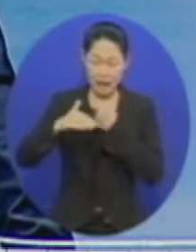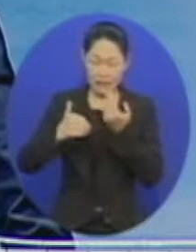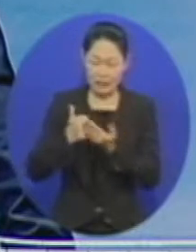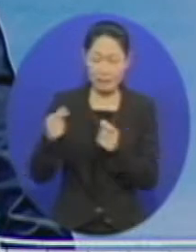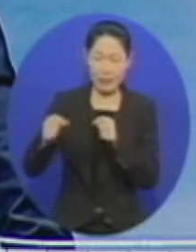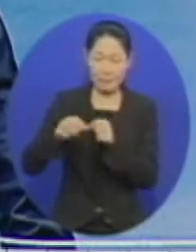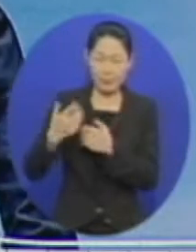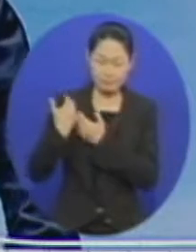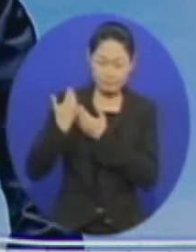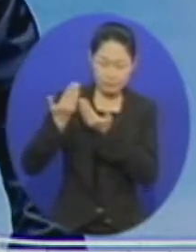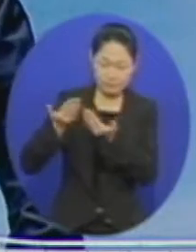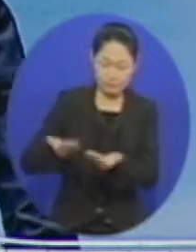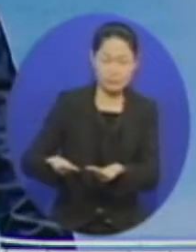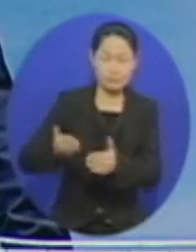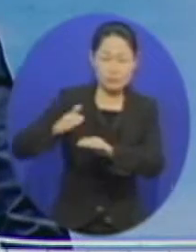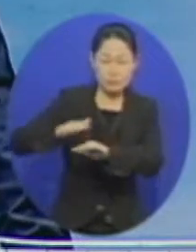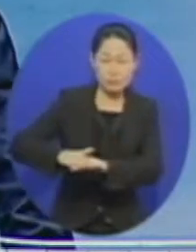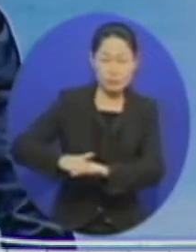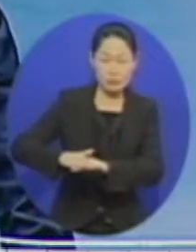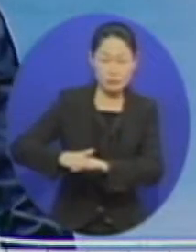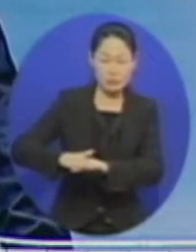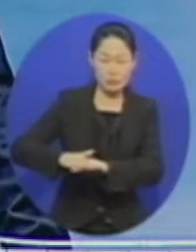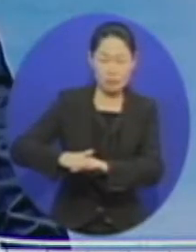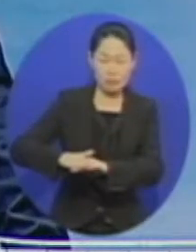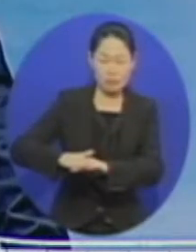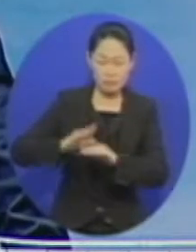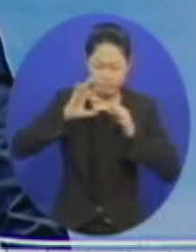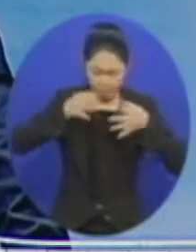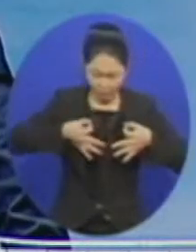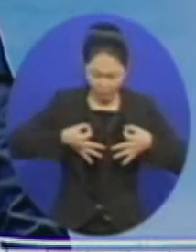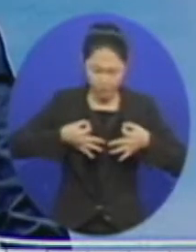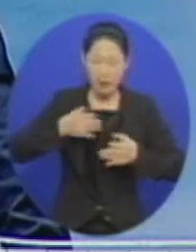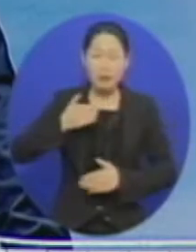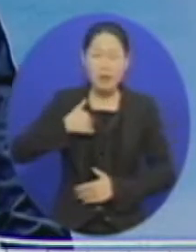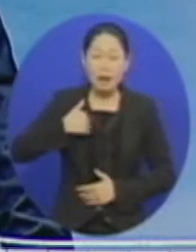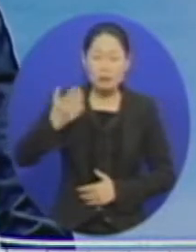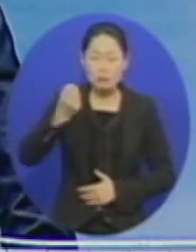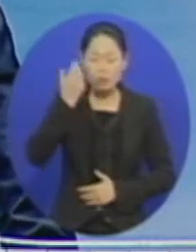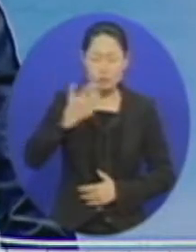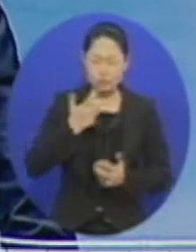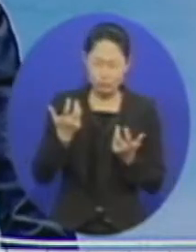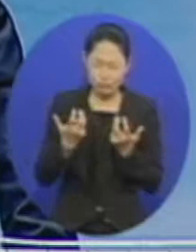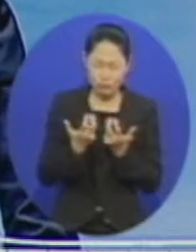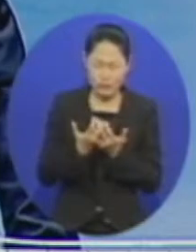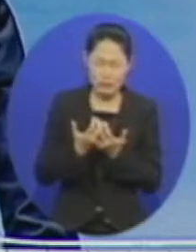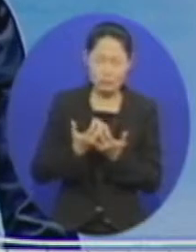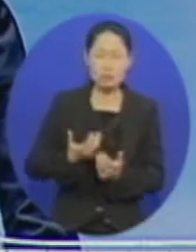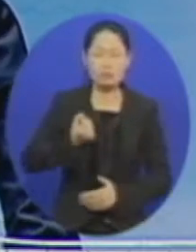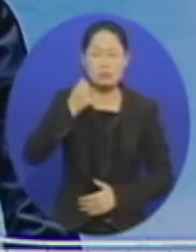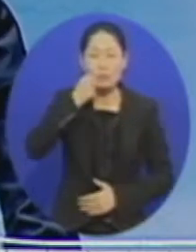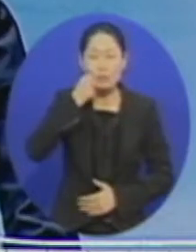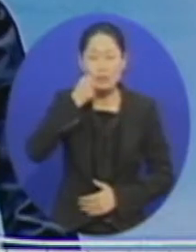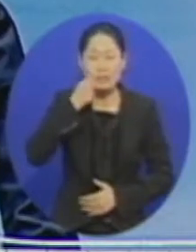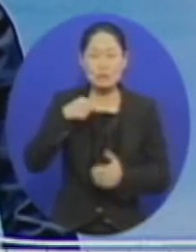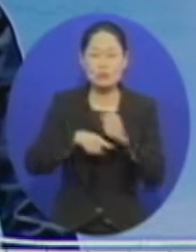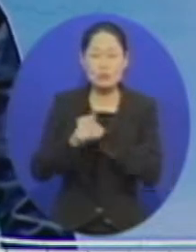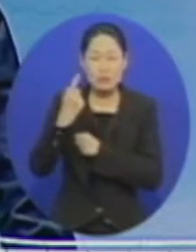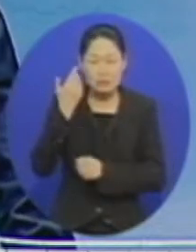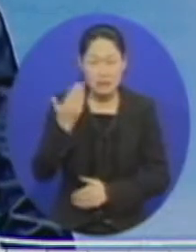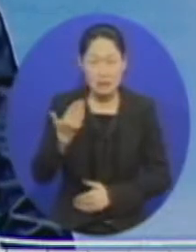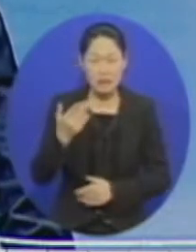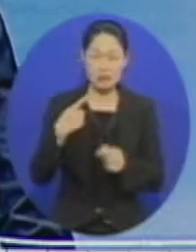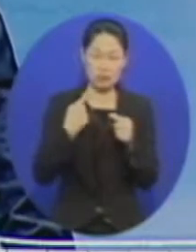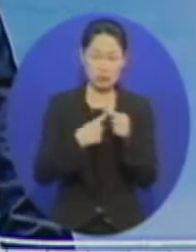보세요 성령 충만함을 왜 나는 누리지 못하는 걸까 첫 번째 점검 해 보실 내용은